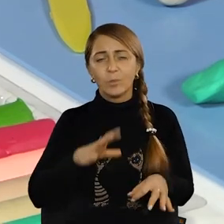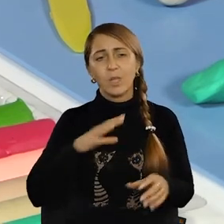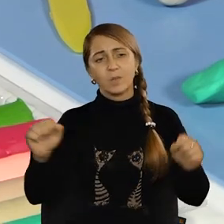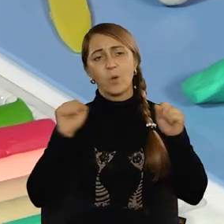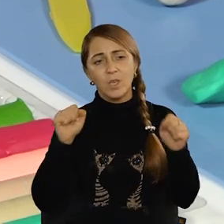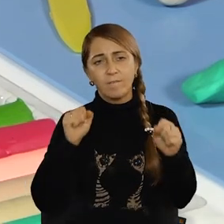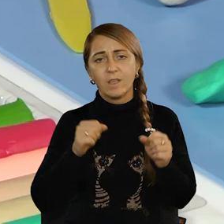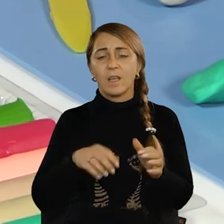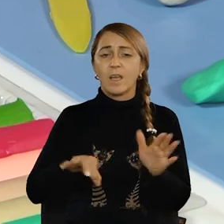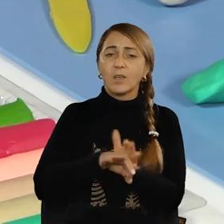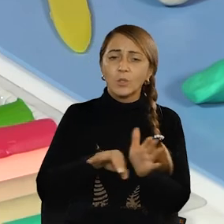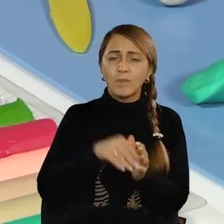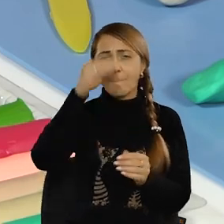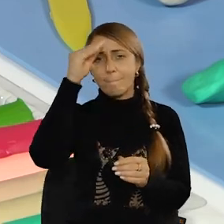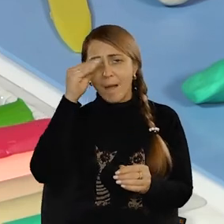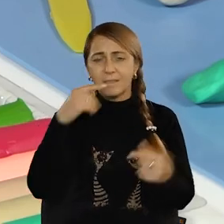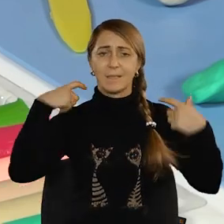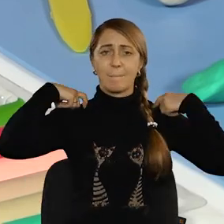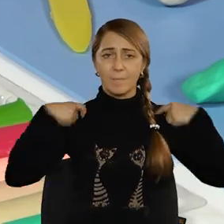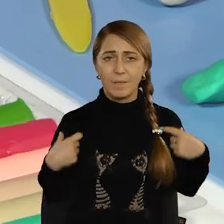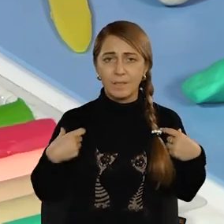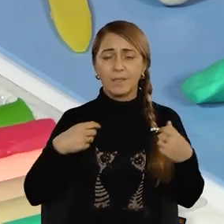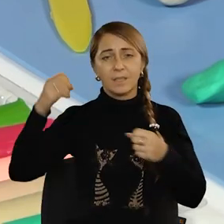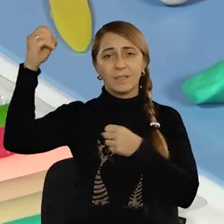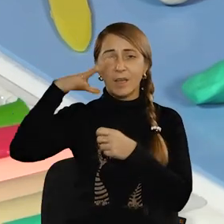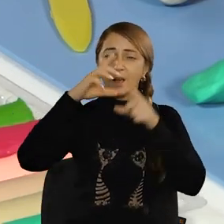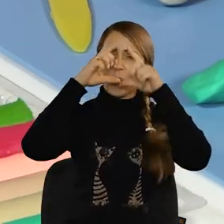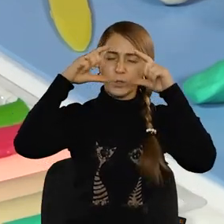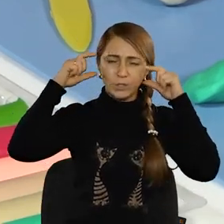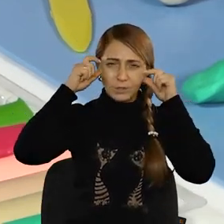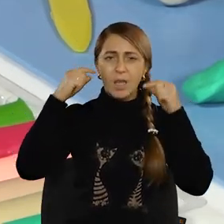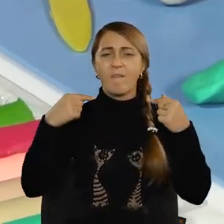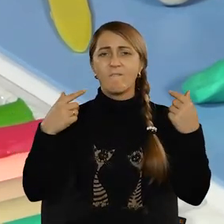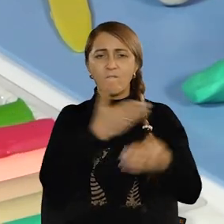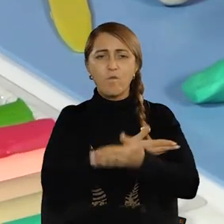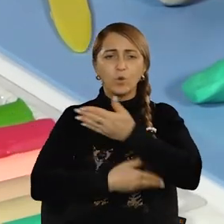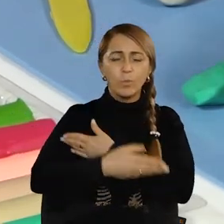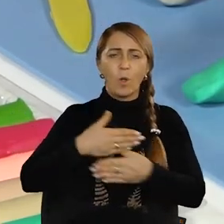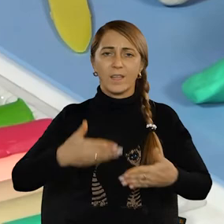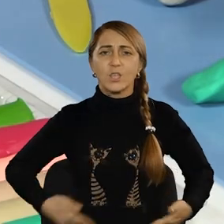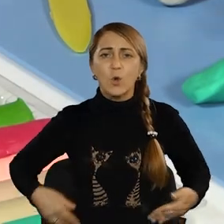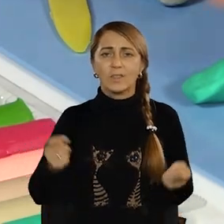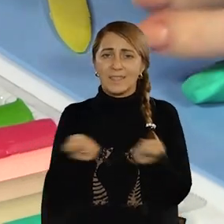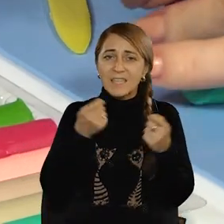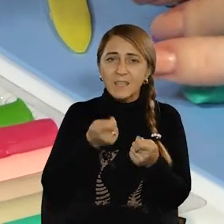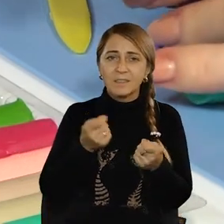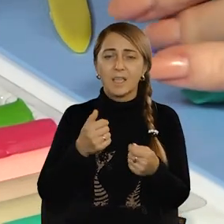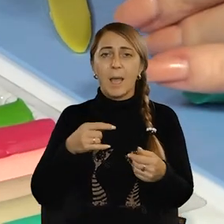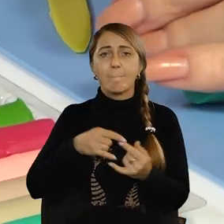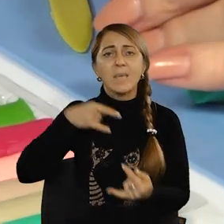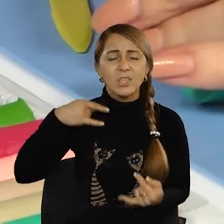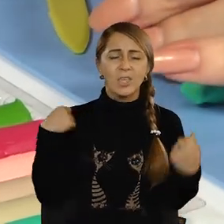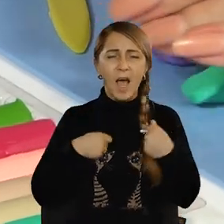костюми, кросівки, бейси, наплічники, сонцезахисні окуляри, футболки, шорти, джинси,